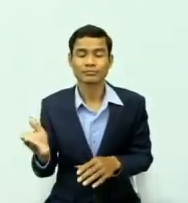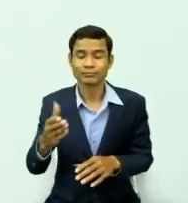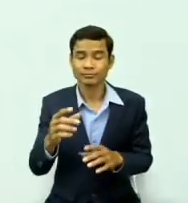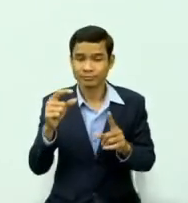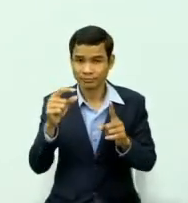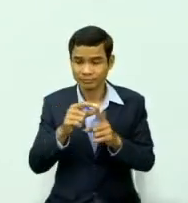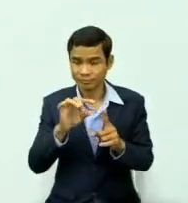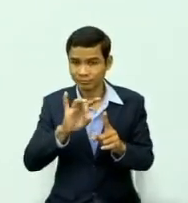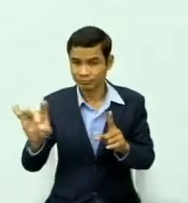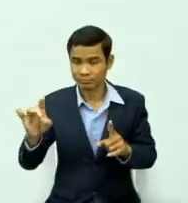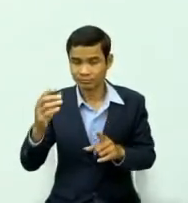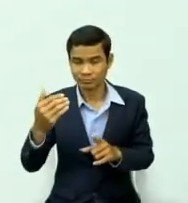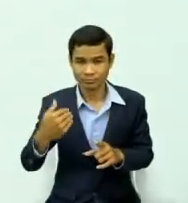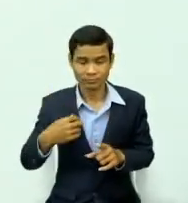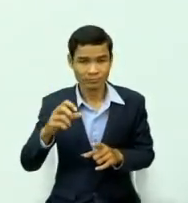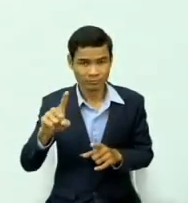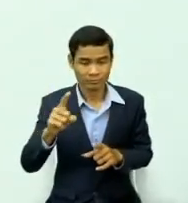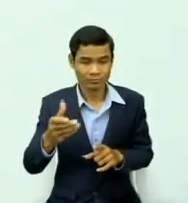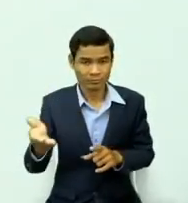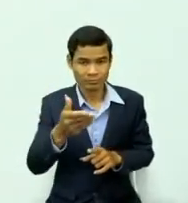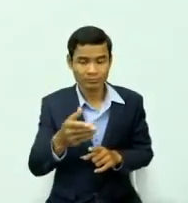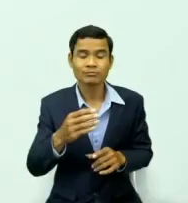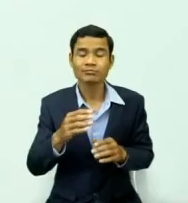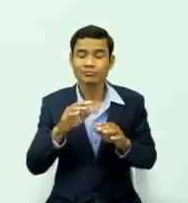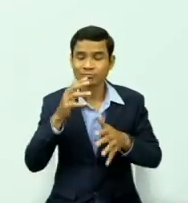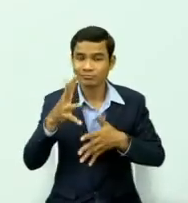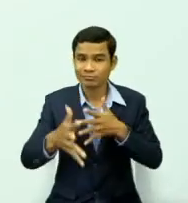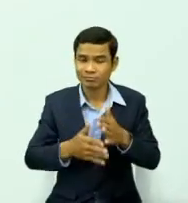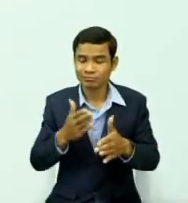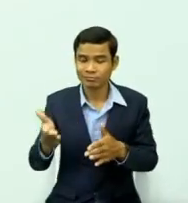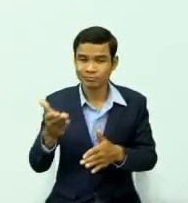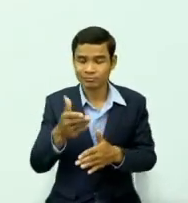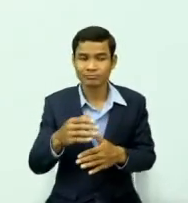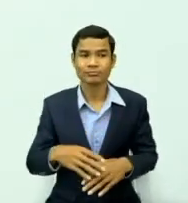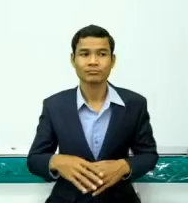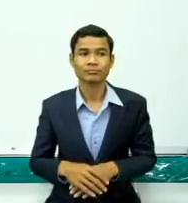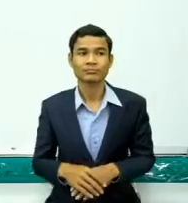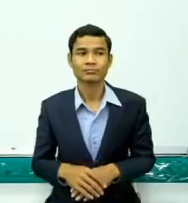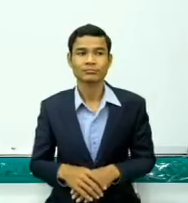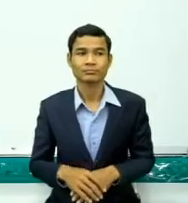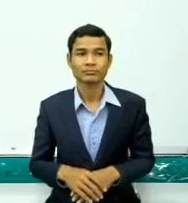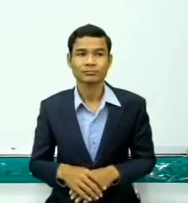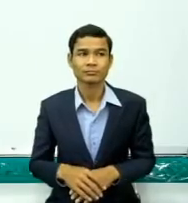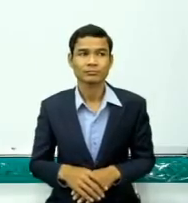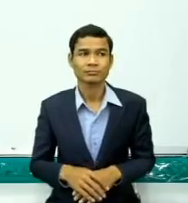chiên muối làm bấy chà nốt con án